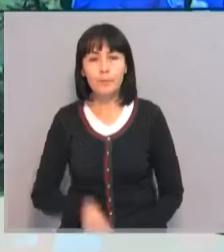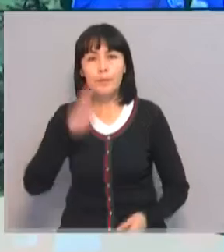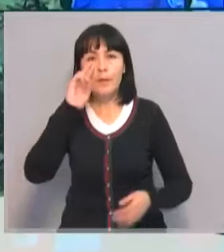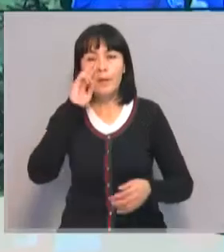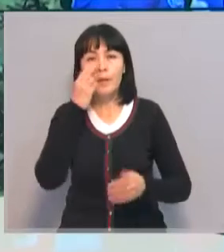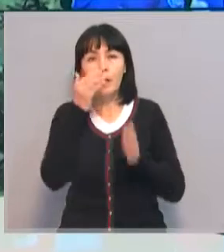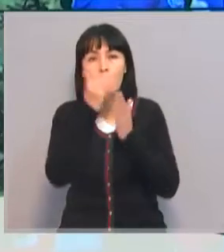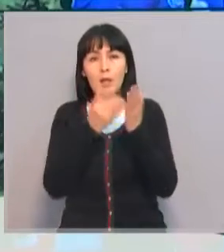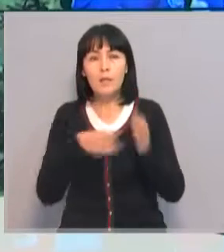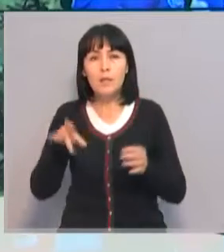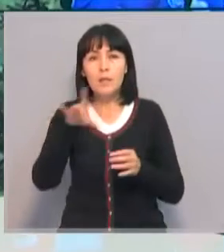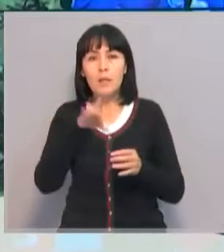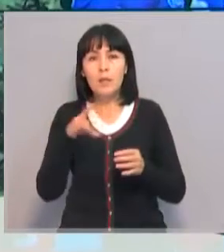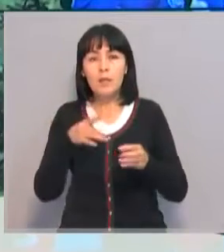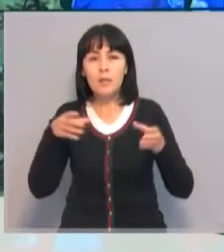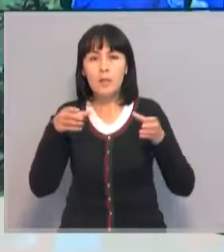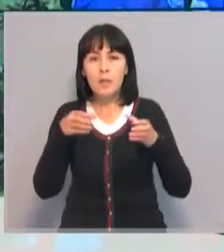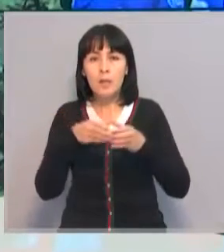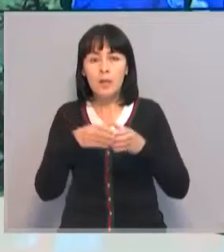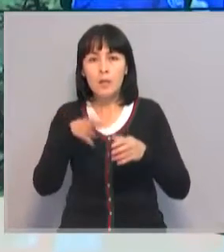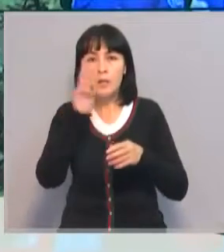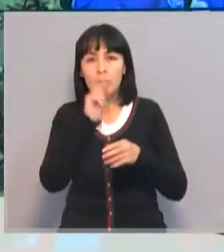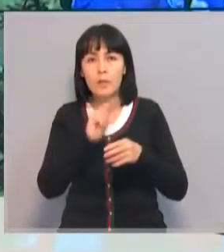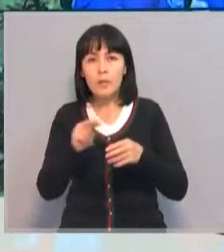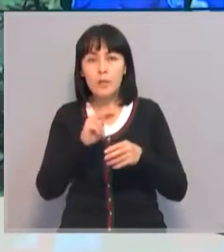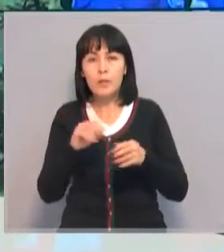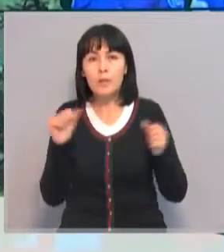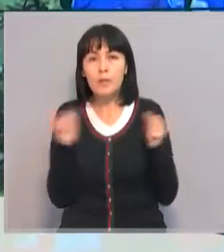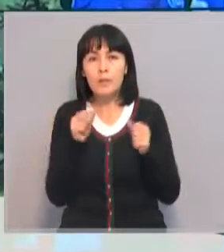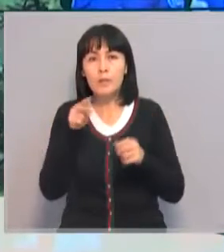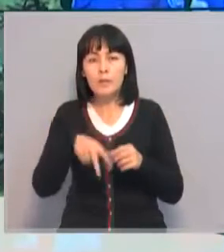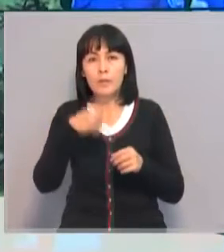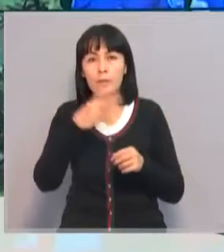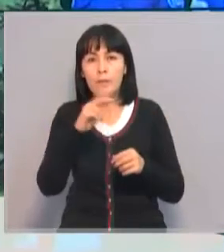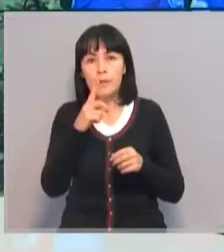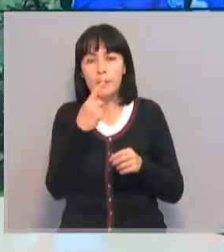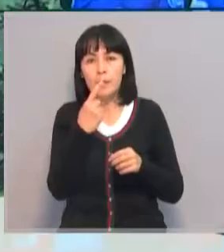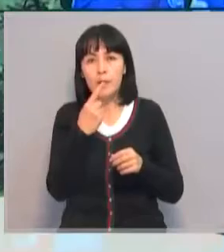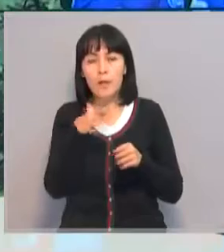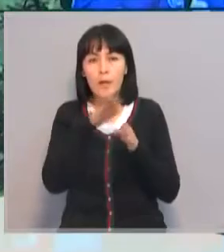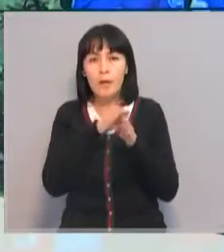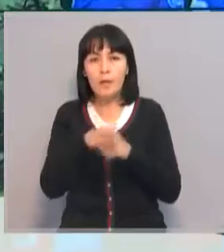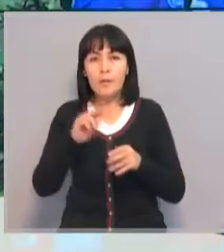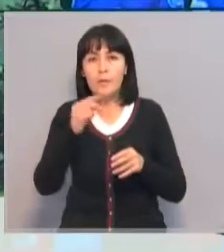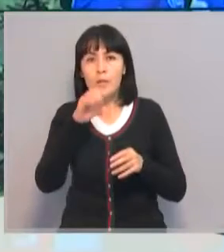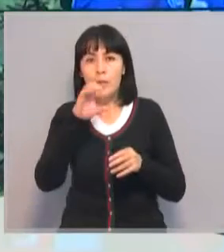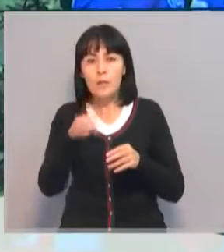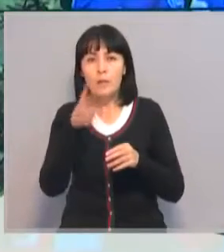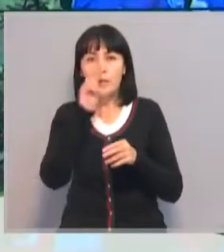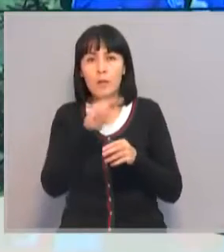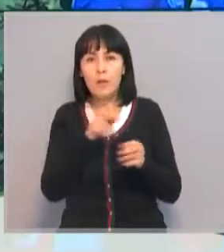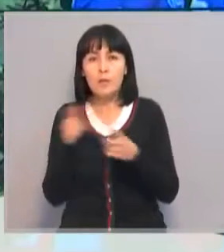В Шымкенте в рамках республиканского командно-штабного учения КС-2021 провели пожарно-тактическое